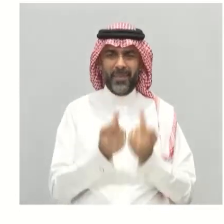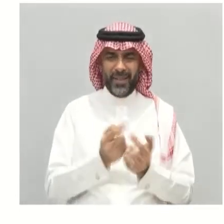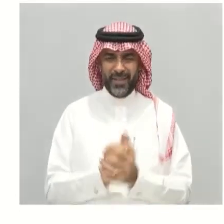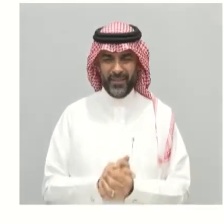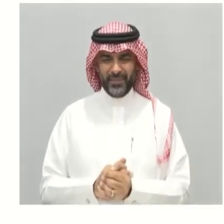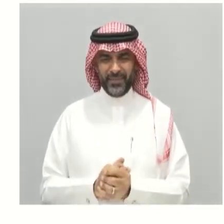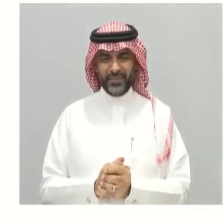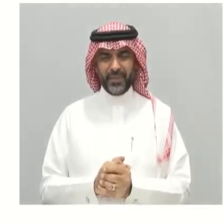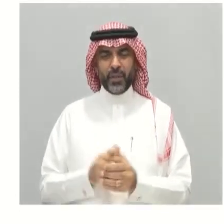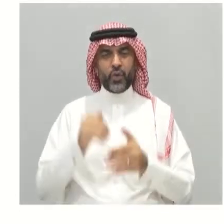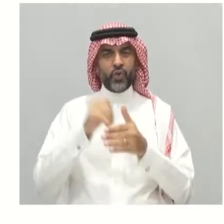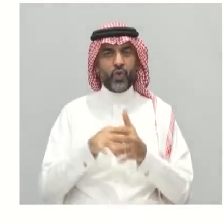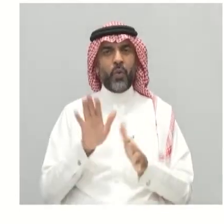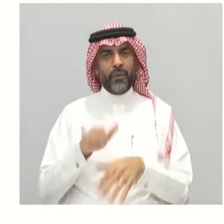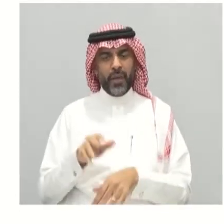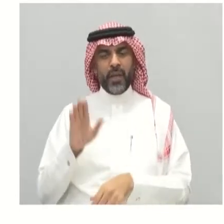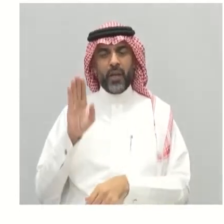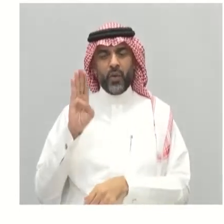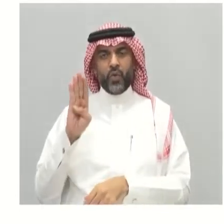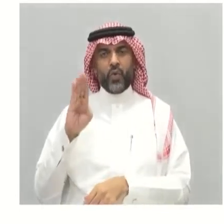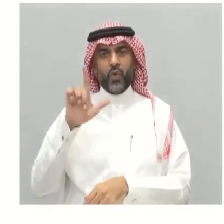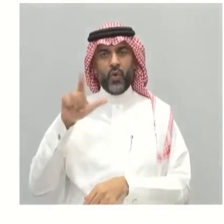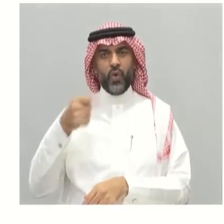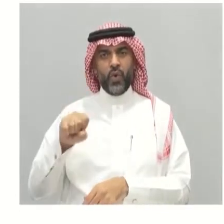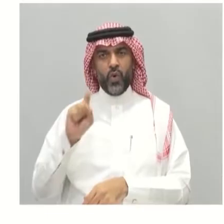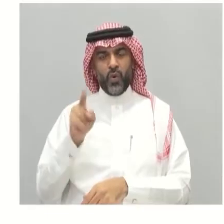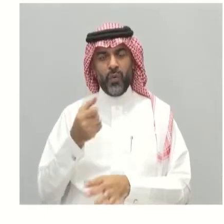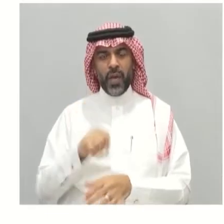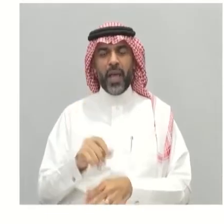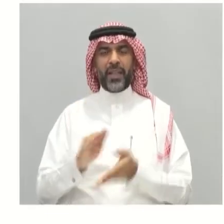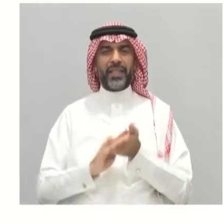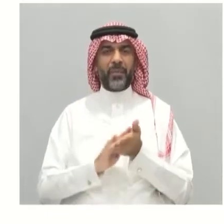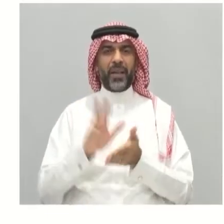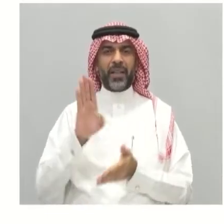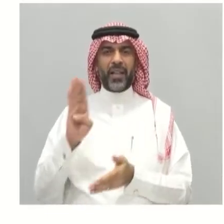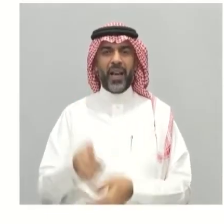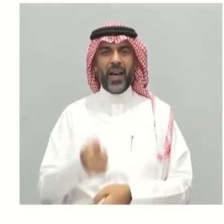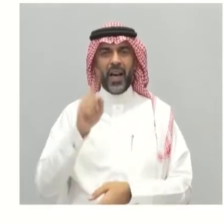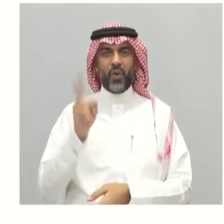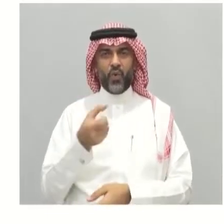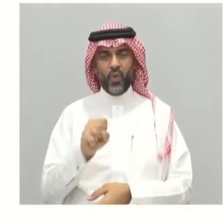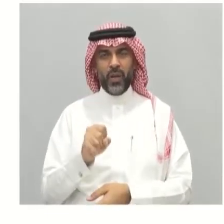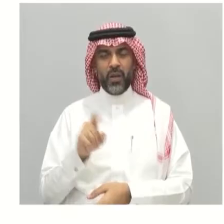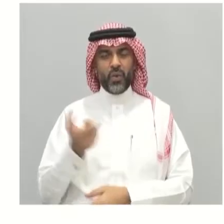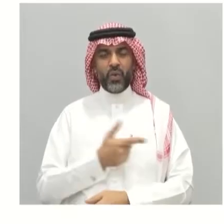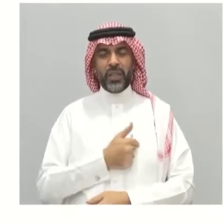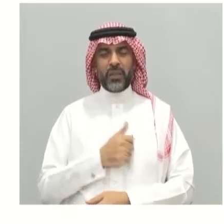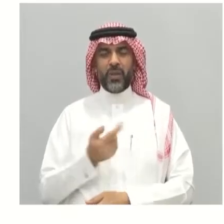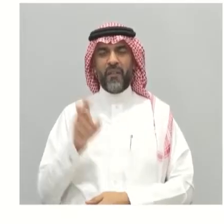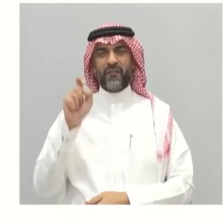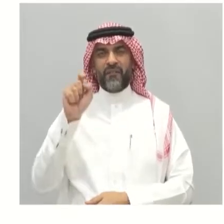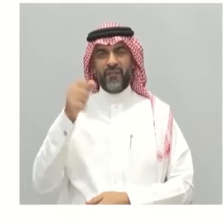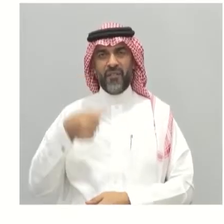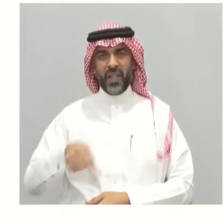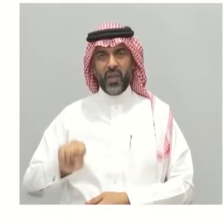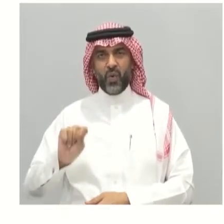بالنباتات تحتوي ايضا على الكلوروفيل بالاضافه الى صبغه الكاروتين التي تسمى الفيكو